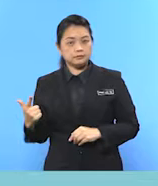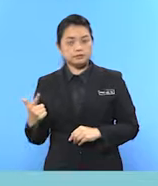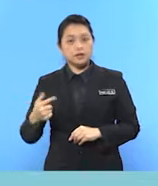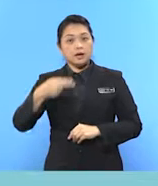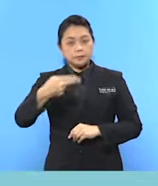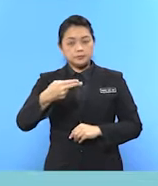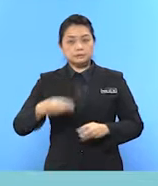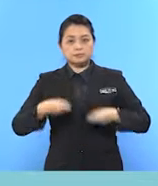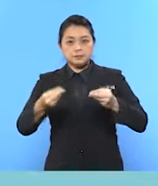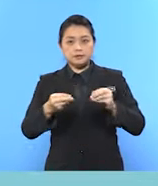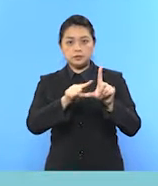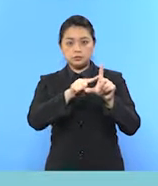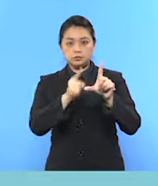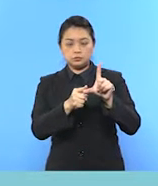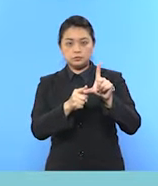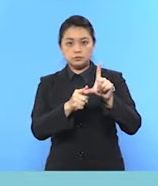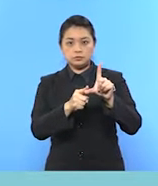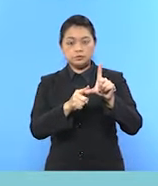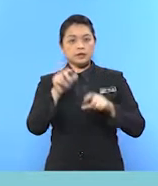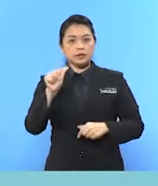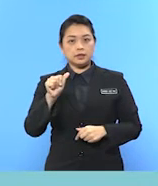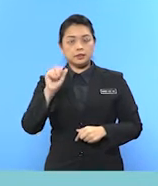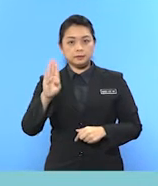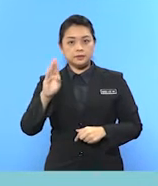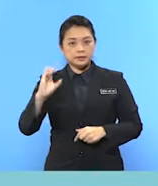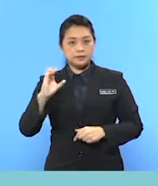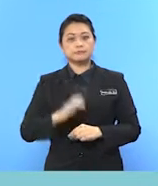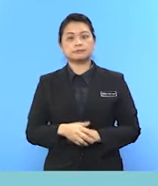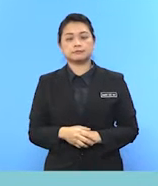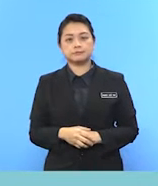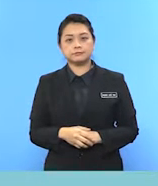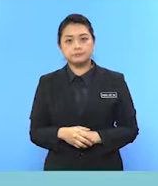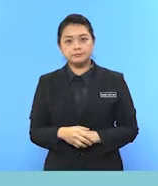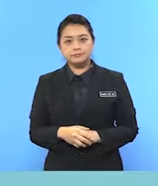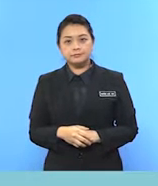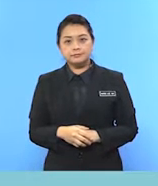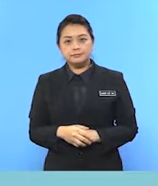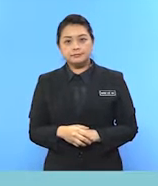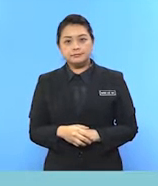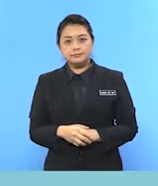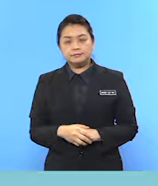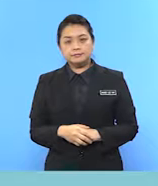ialah hipotenus bagi sudut tegak ABC.